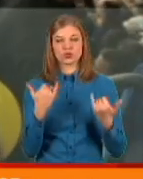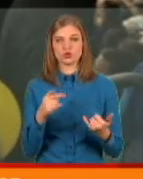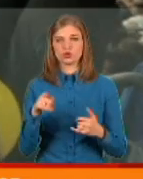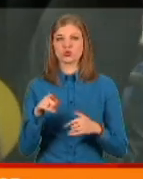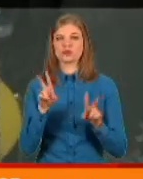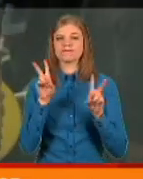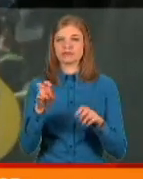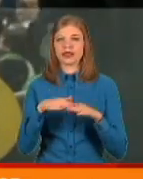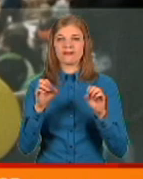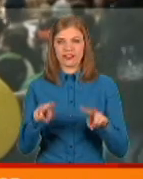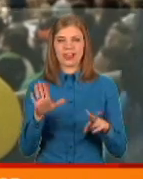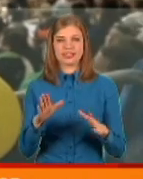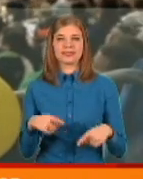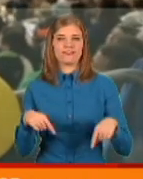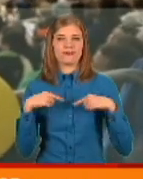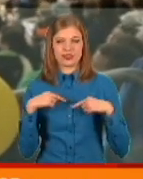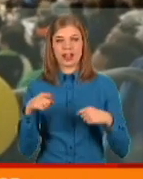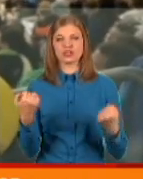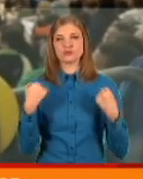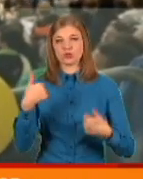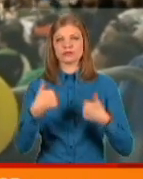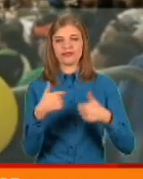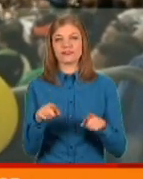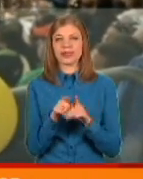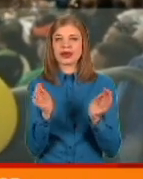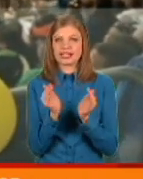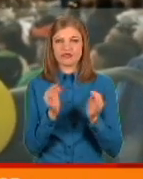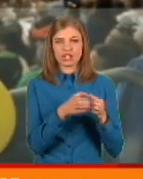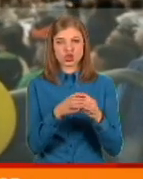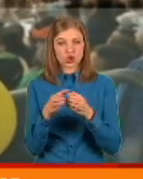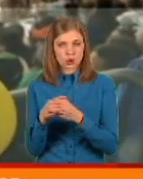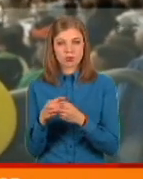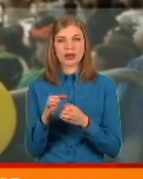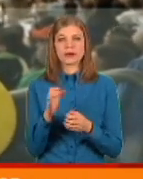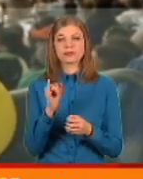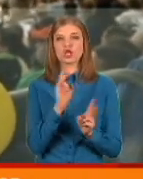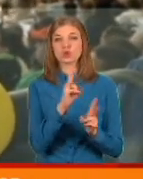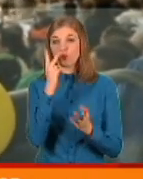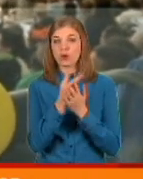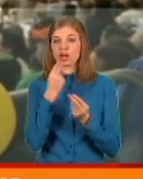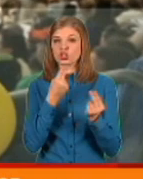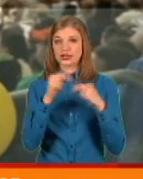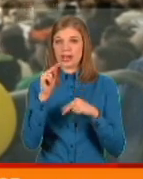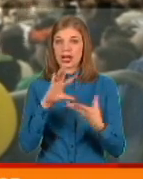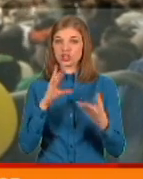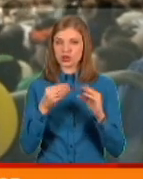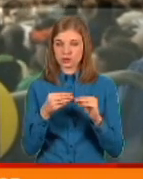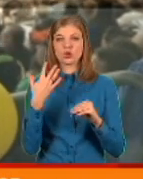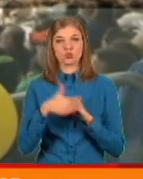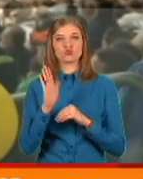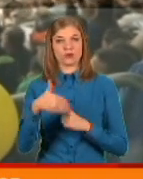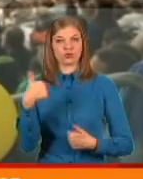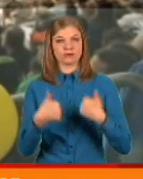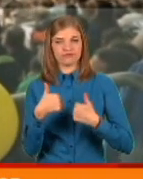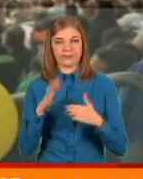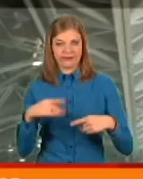кваліфікація у фінал. Спортсмени змагаються у таких невеличких групах. І той, хто покаже найкращий результат, вже й